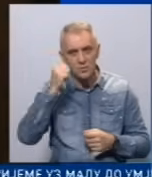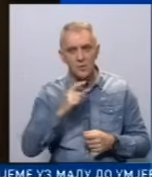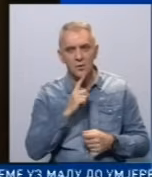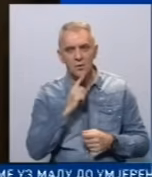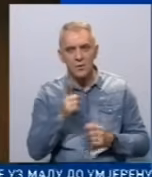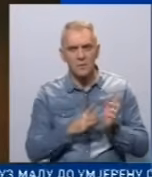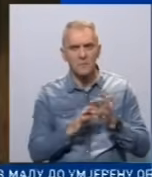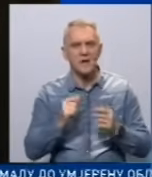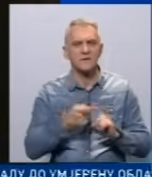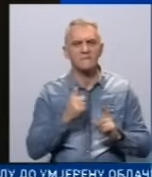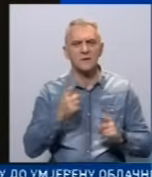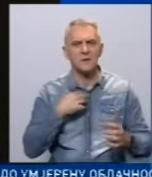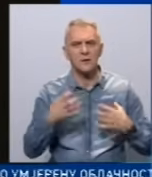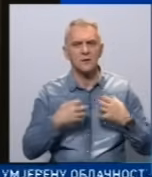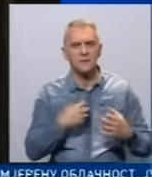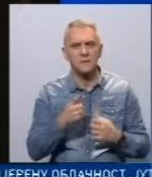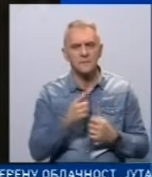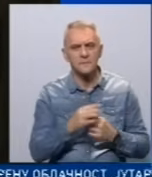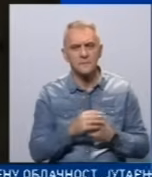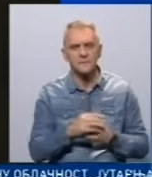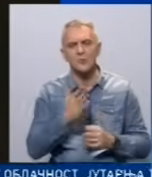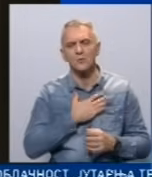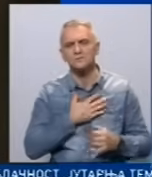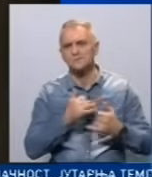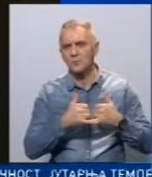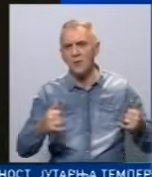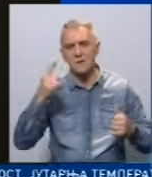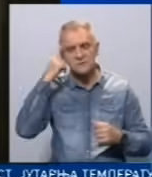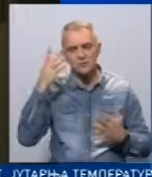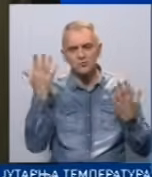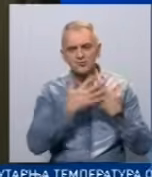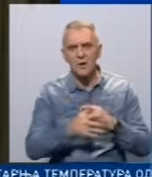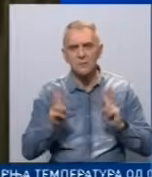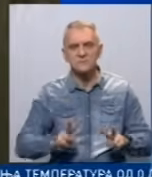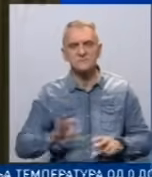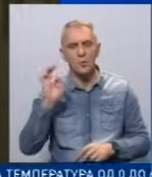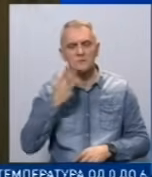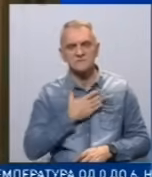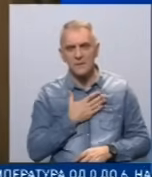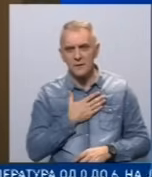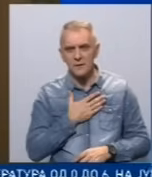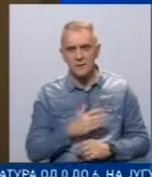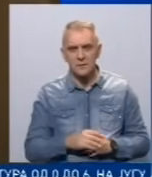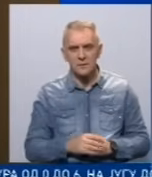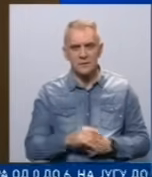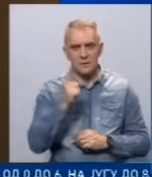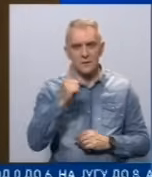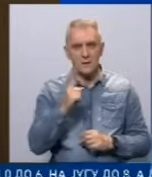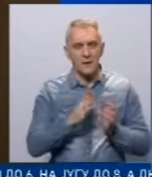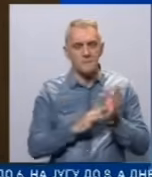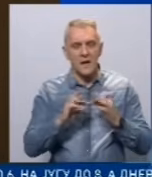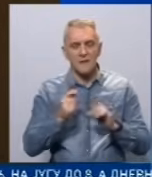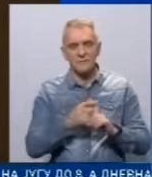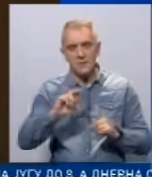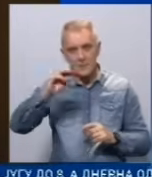Murphy, otkriva okrutne tajne samostana u svom gradu i saznaje šokantne istine o sebi. A irskog glumca Murphya